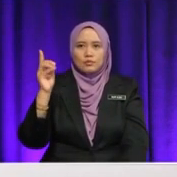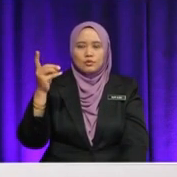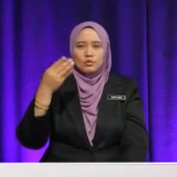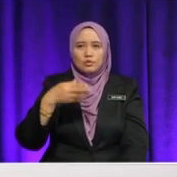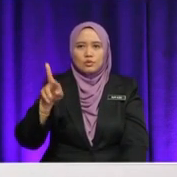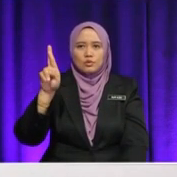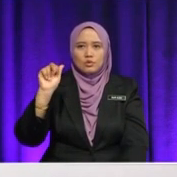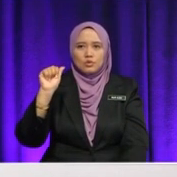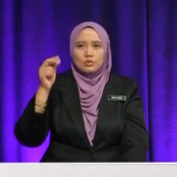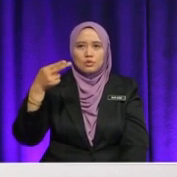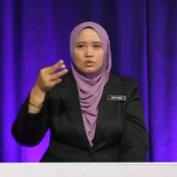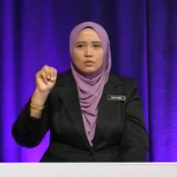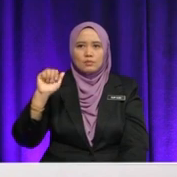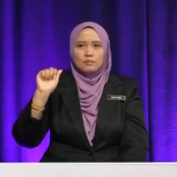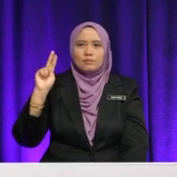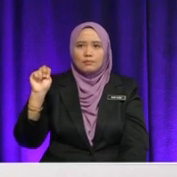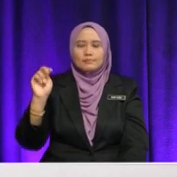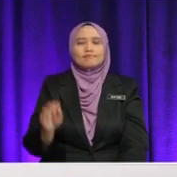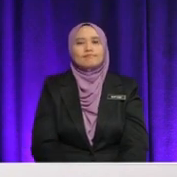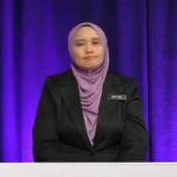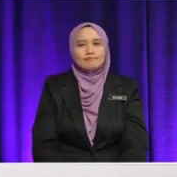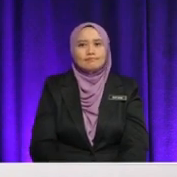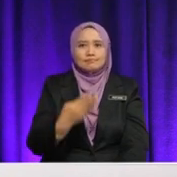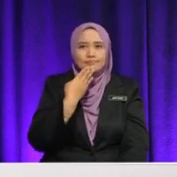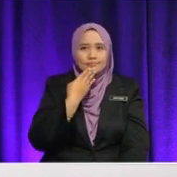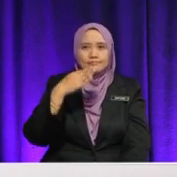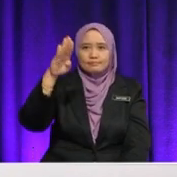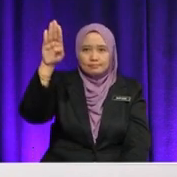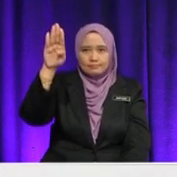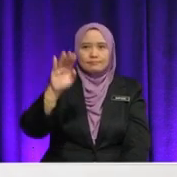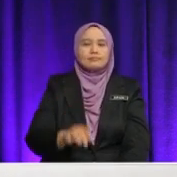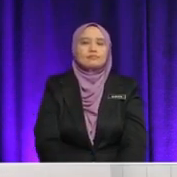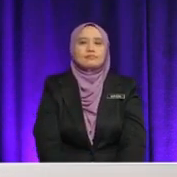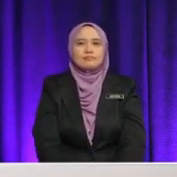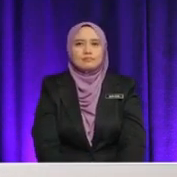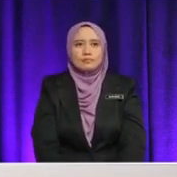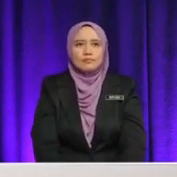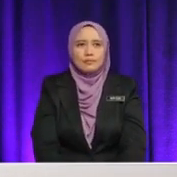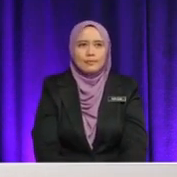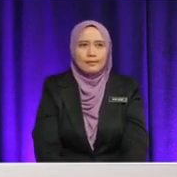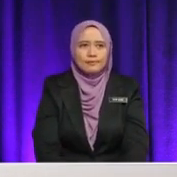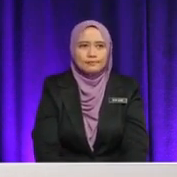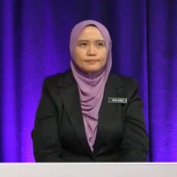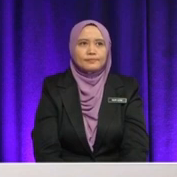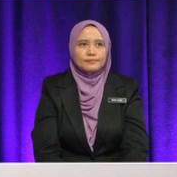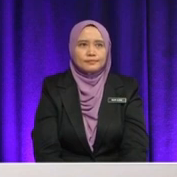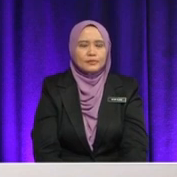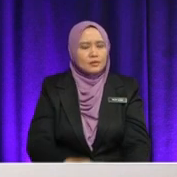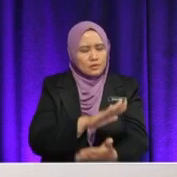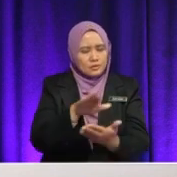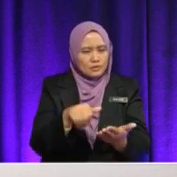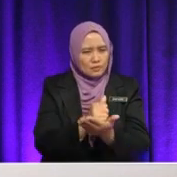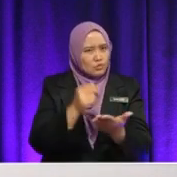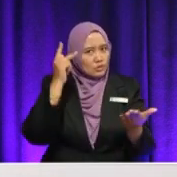tukak brahman ada toko yang tidak asing dalam sejarah negatif Oh kita semestinya